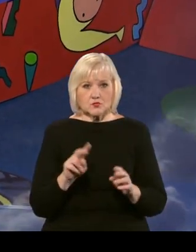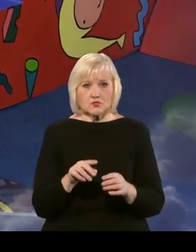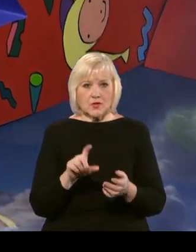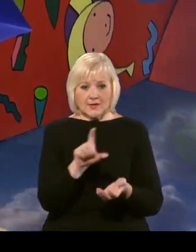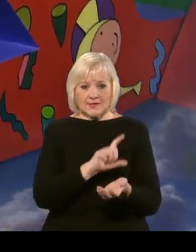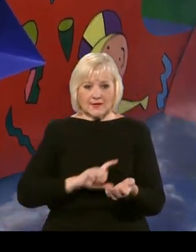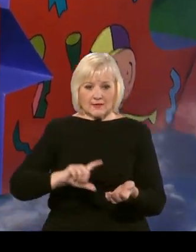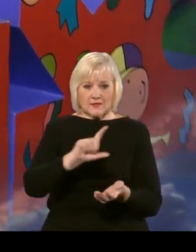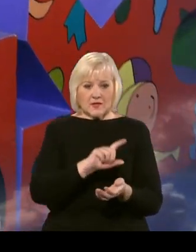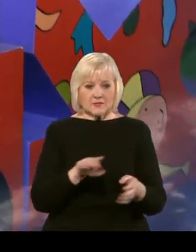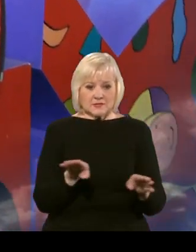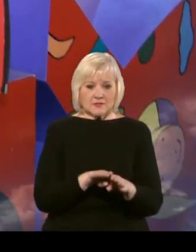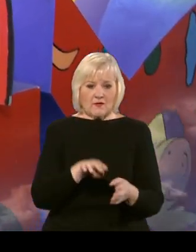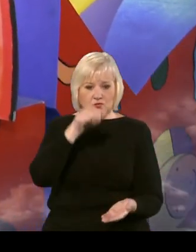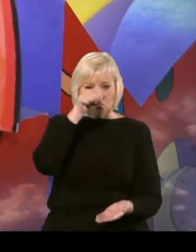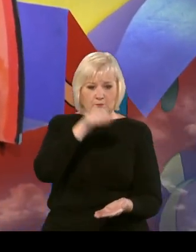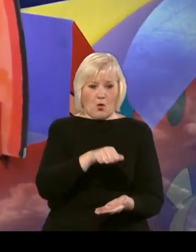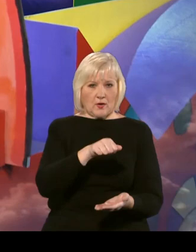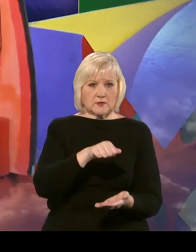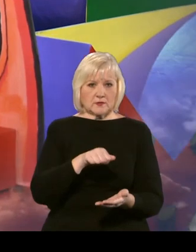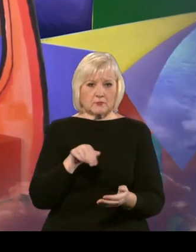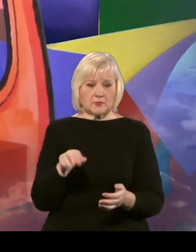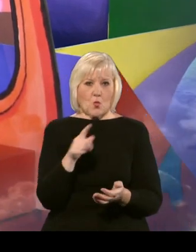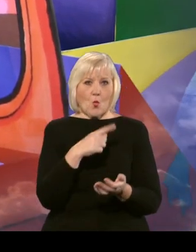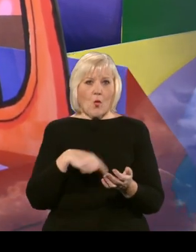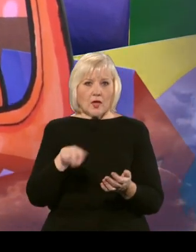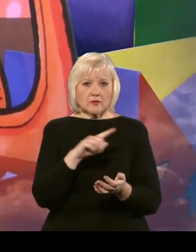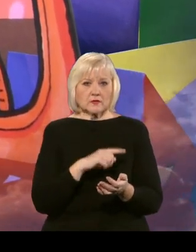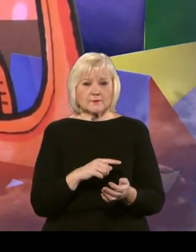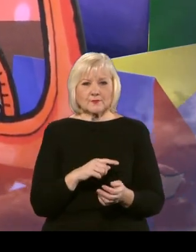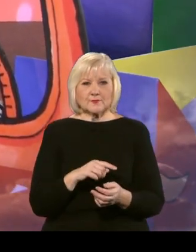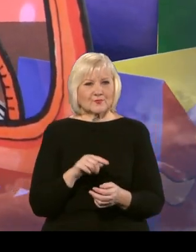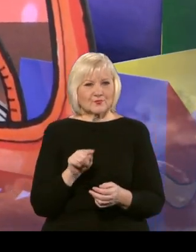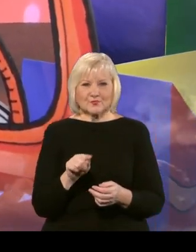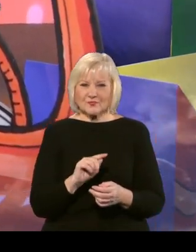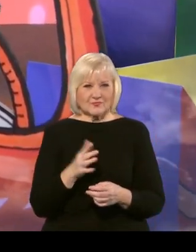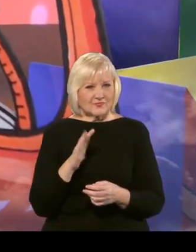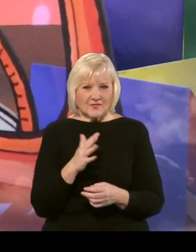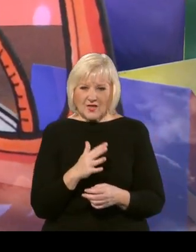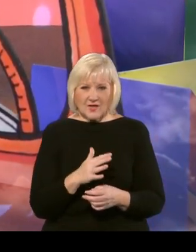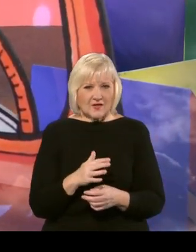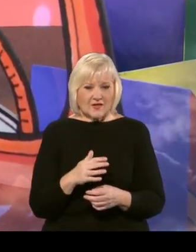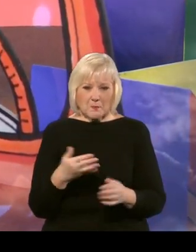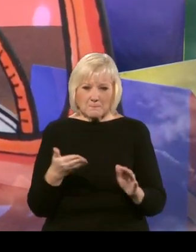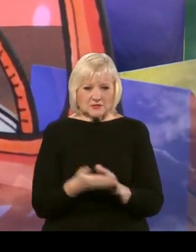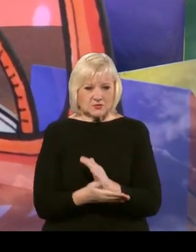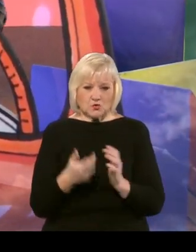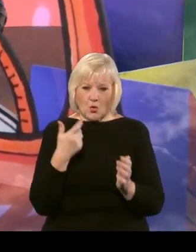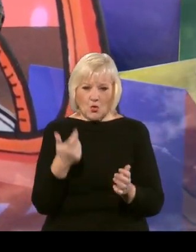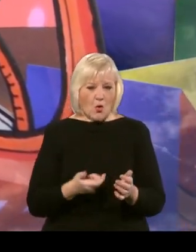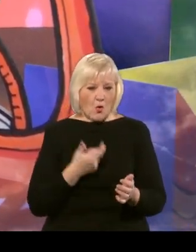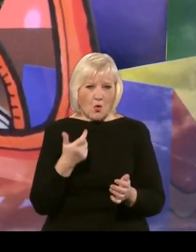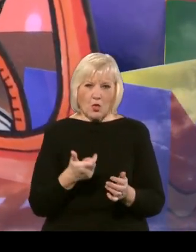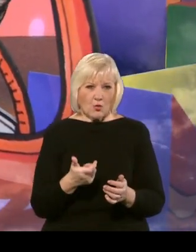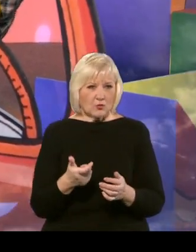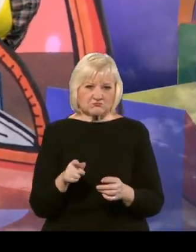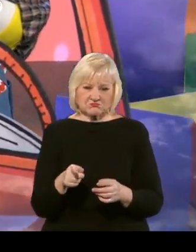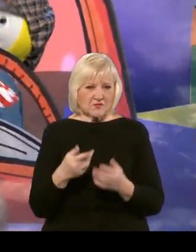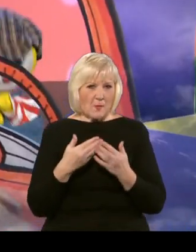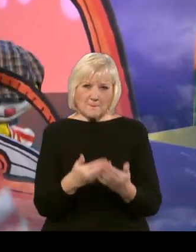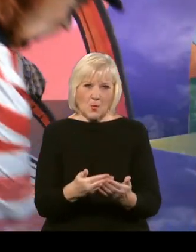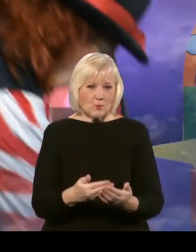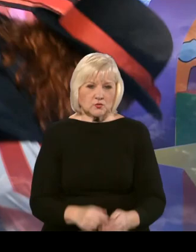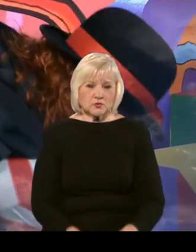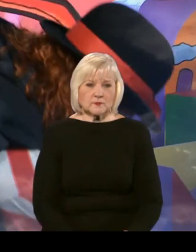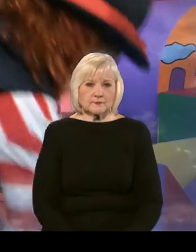poklička. Ta poklička. Je přece kulatá, ne? Poklička na hrnec, ne, ta by asi jako kolo nefungovala. Tak kličku